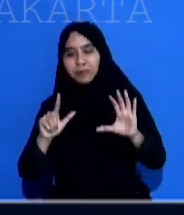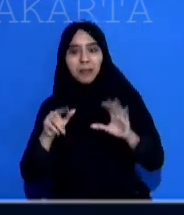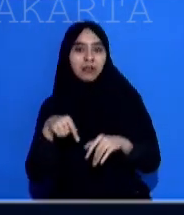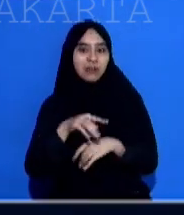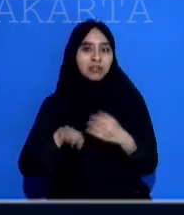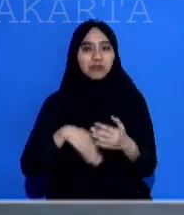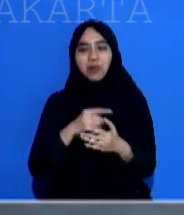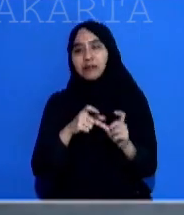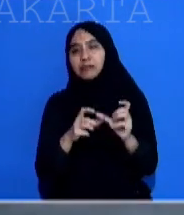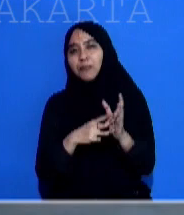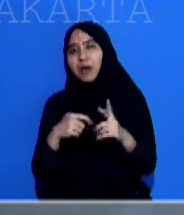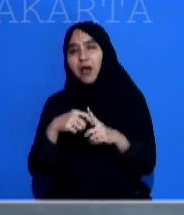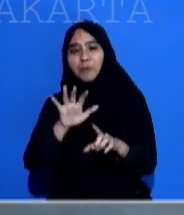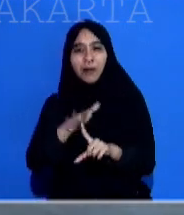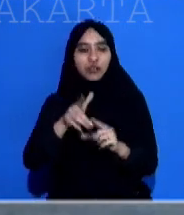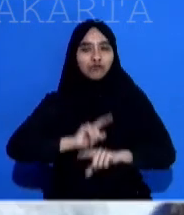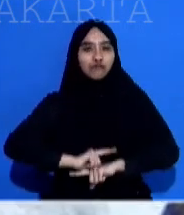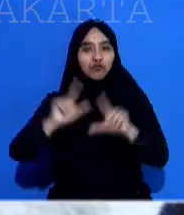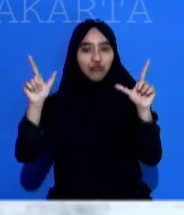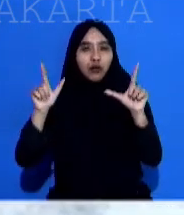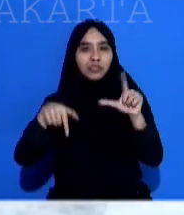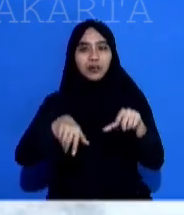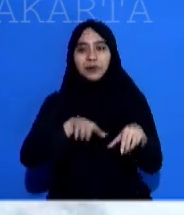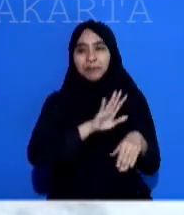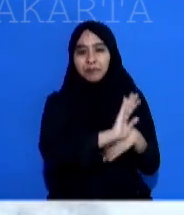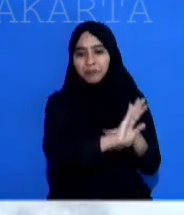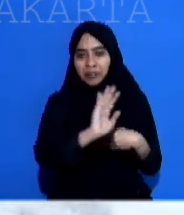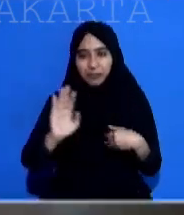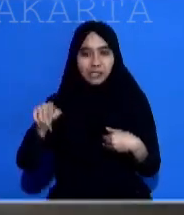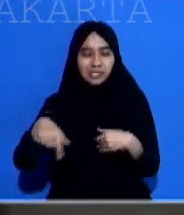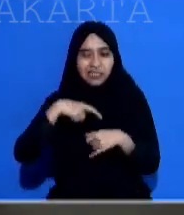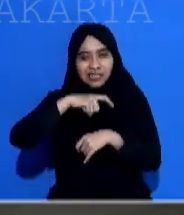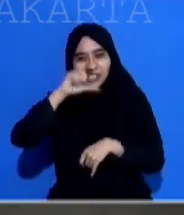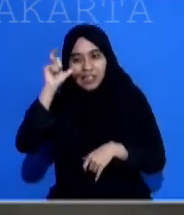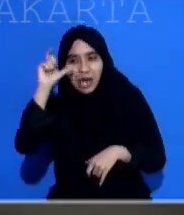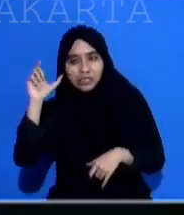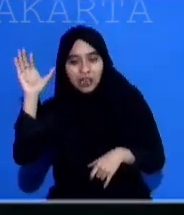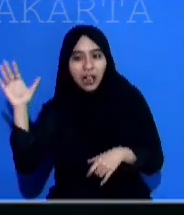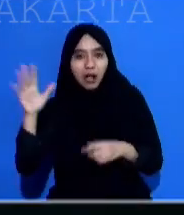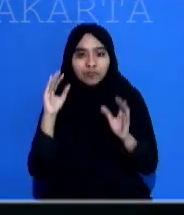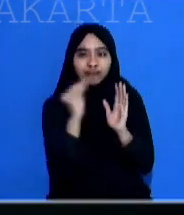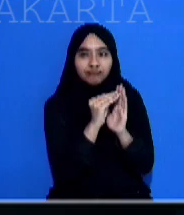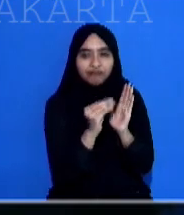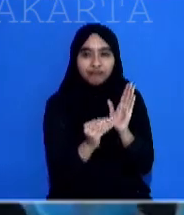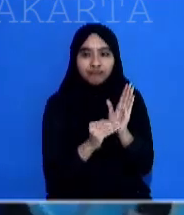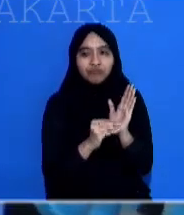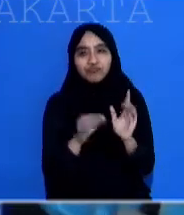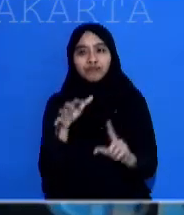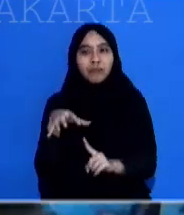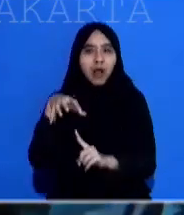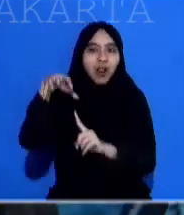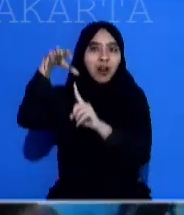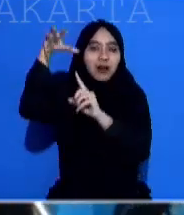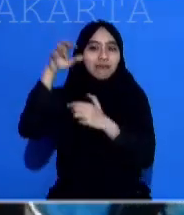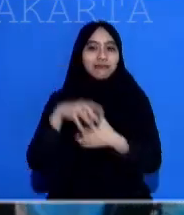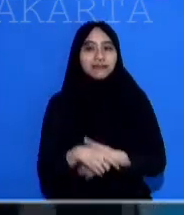Sanden Bantul dinyatakan lulus dan masing-masing diminta menuliskan cita-cita untuk diterbangkan dengan balon udara perayaan